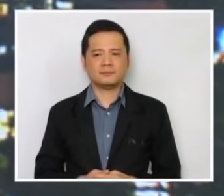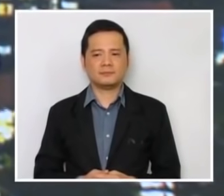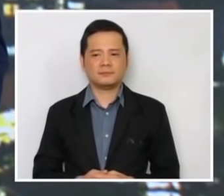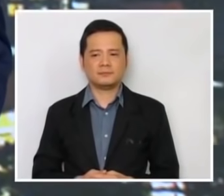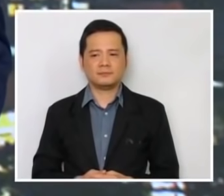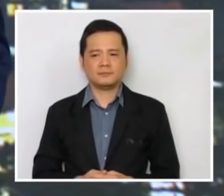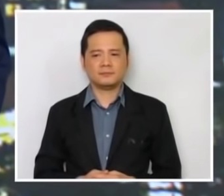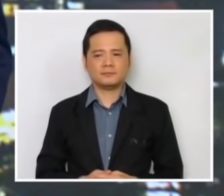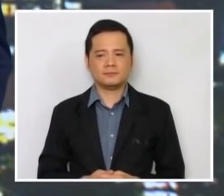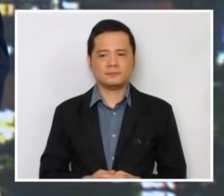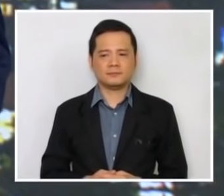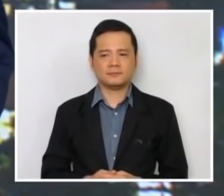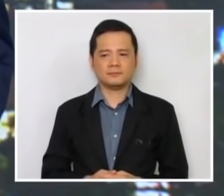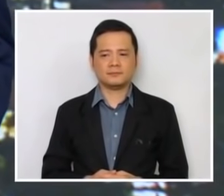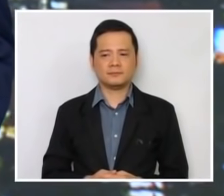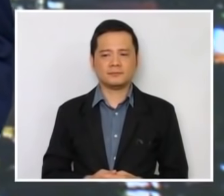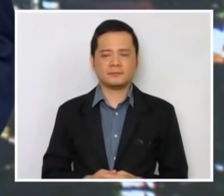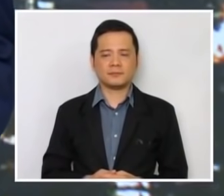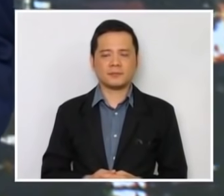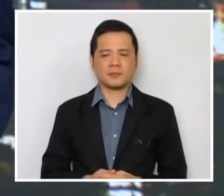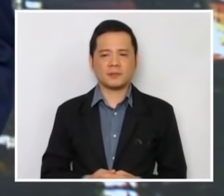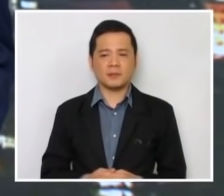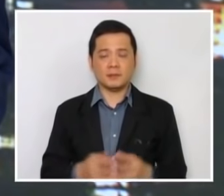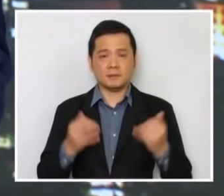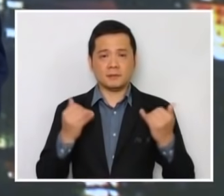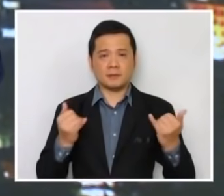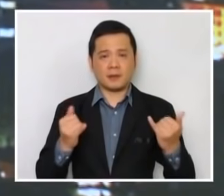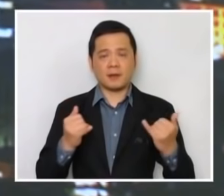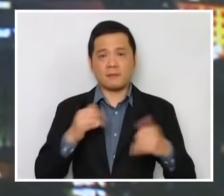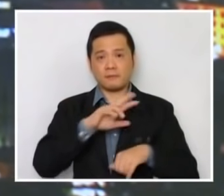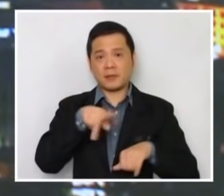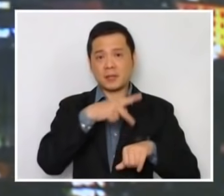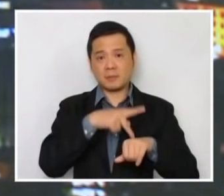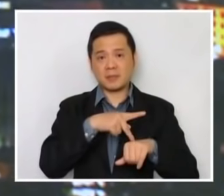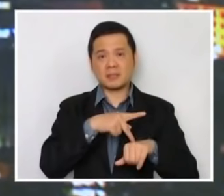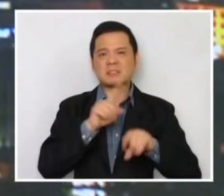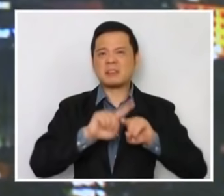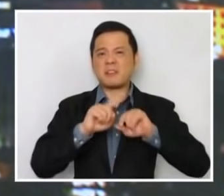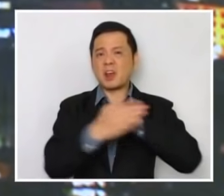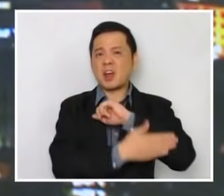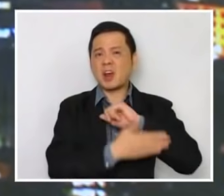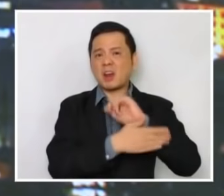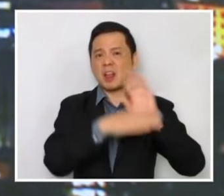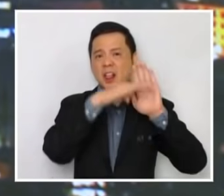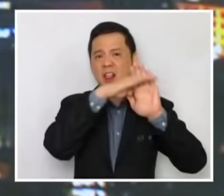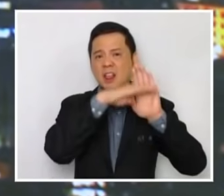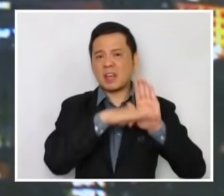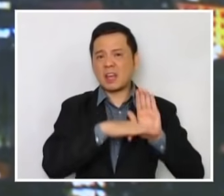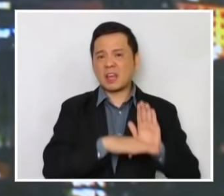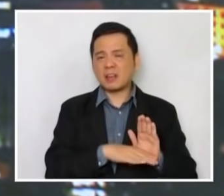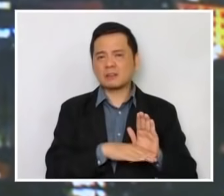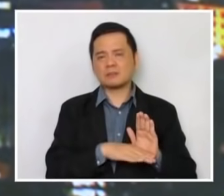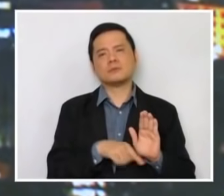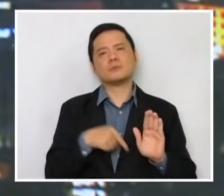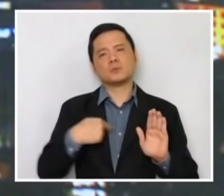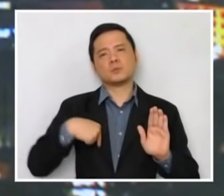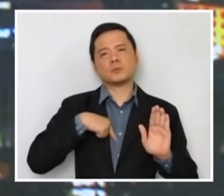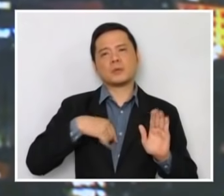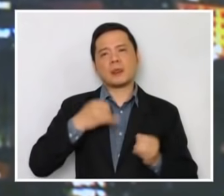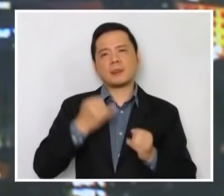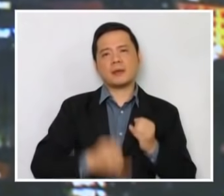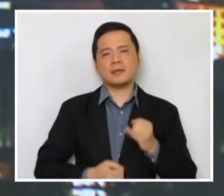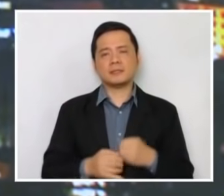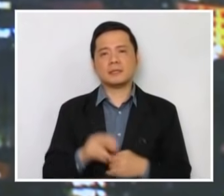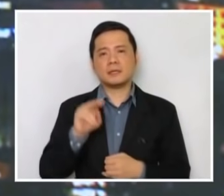Nasa ikahuling pwesto na naman ang Pilipinas sa COVID-19 Recovery Index na isinagawa naman ng Nikkei